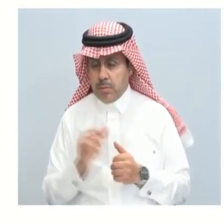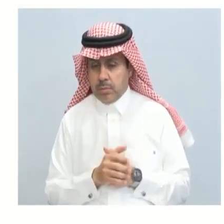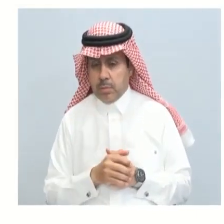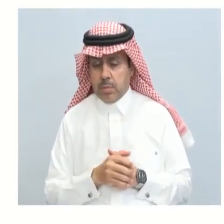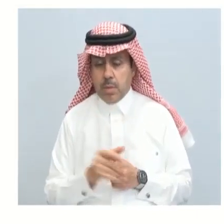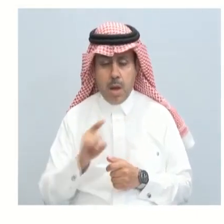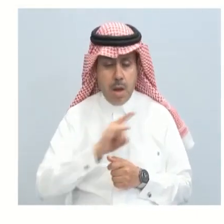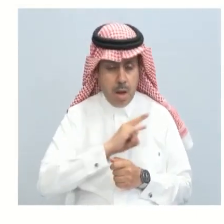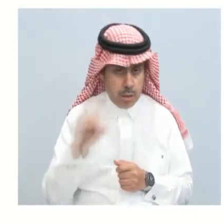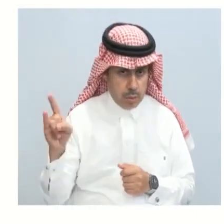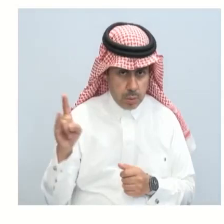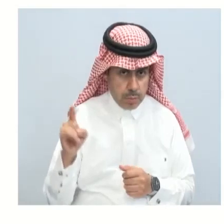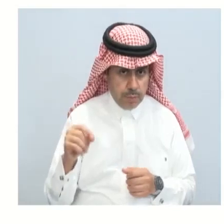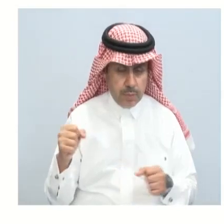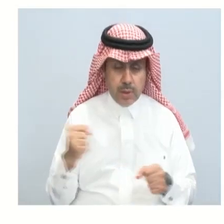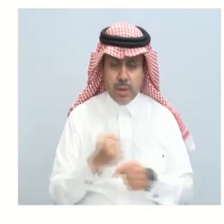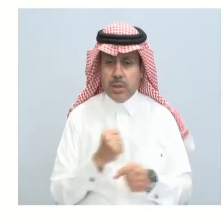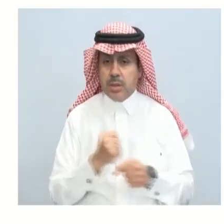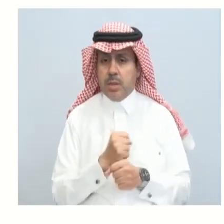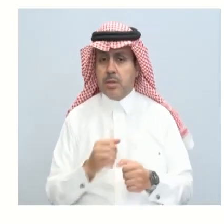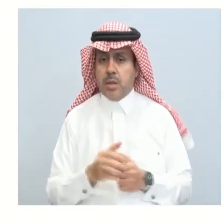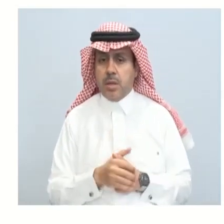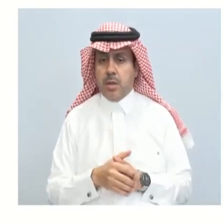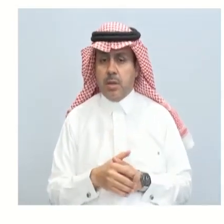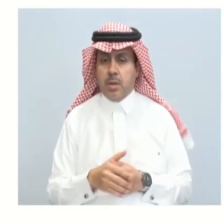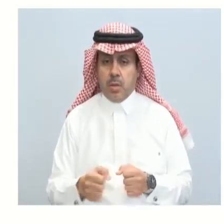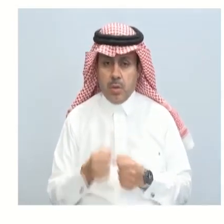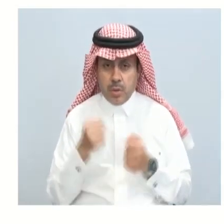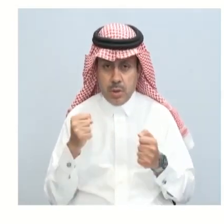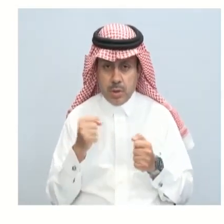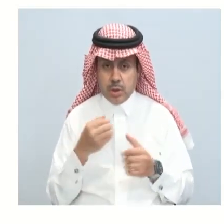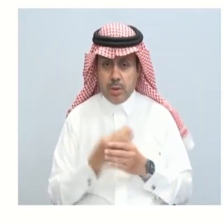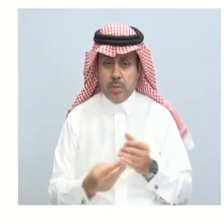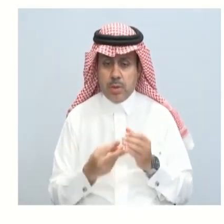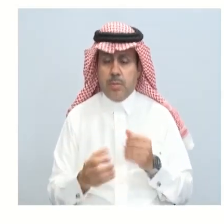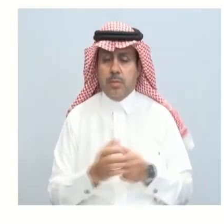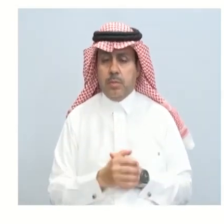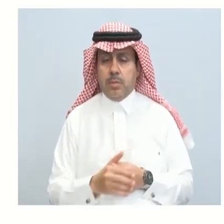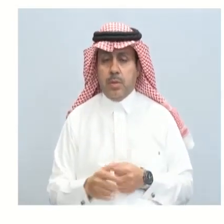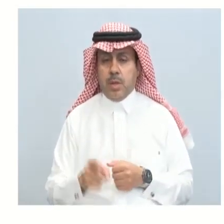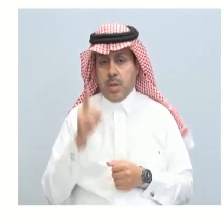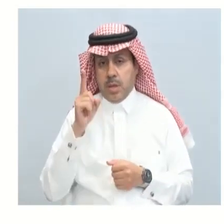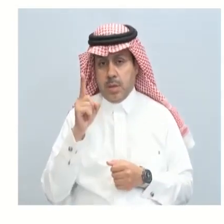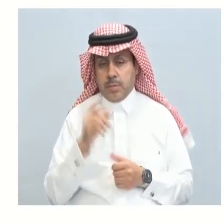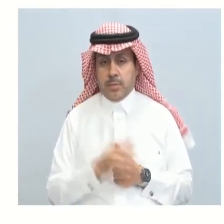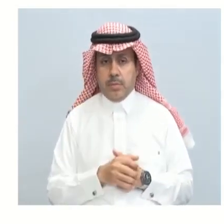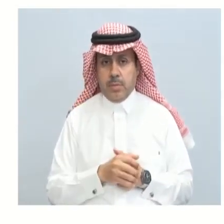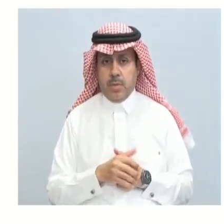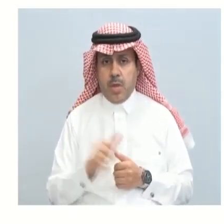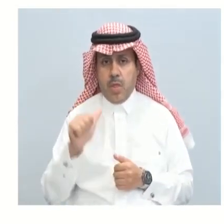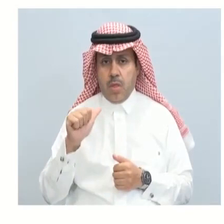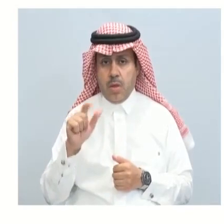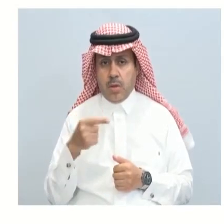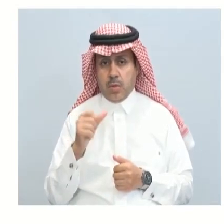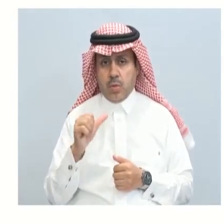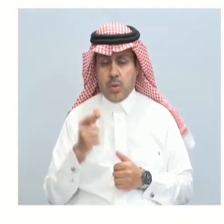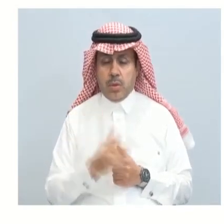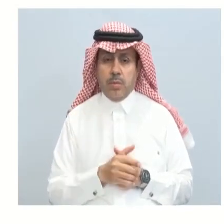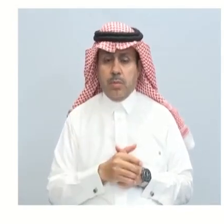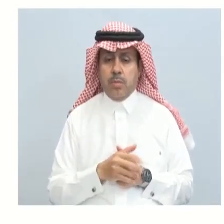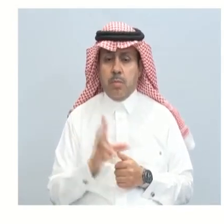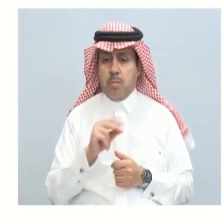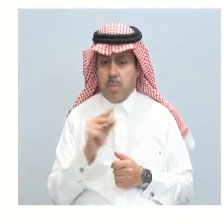استئصال القدره على الانجاب في الرجل او المراه الا في حالات الضوره